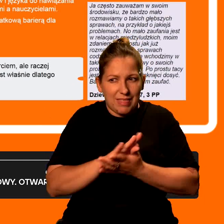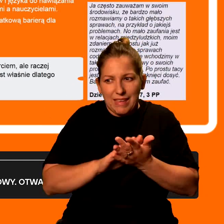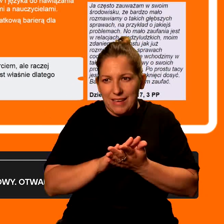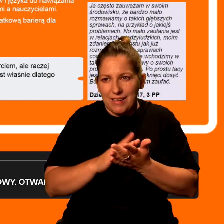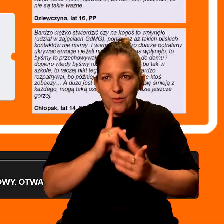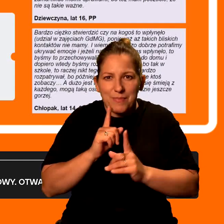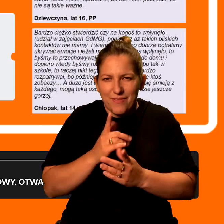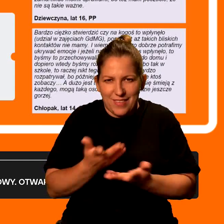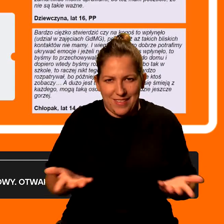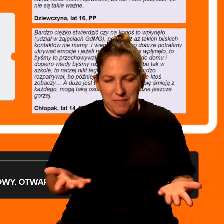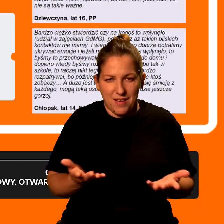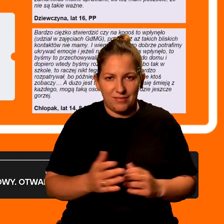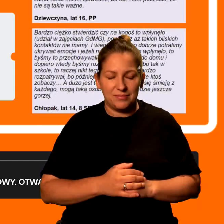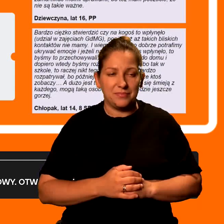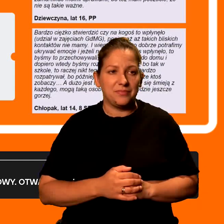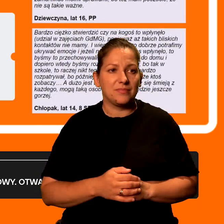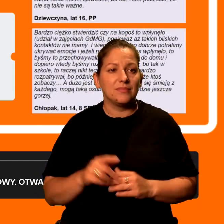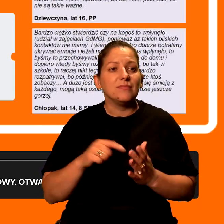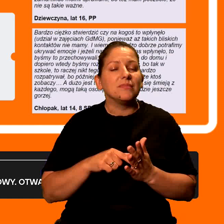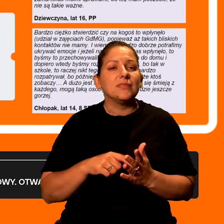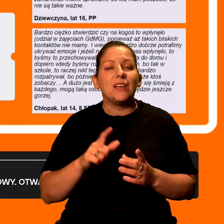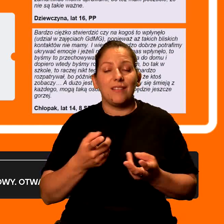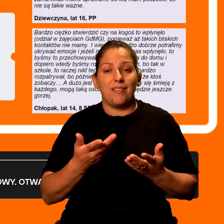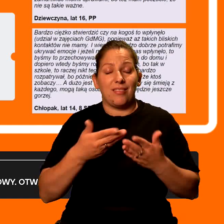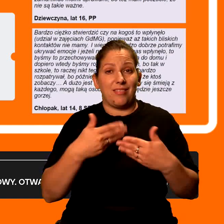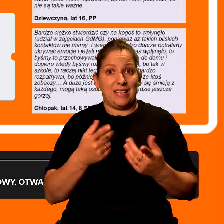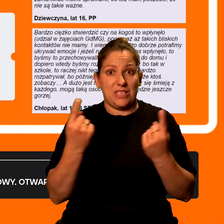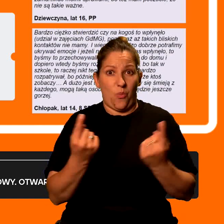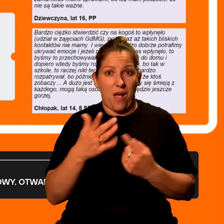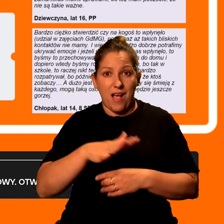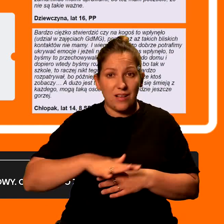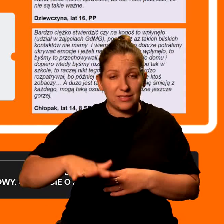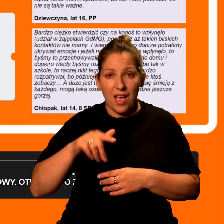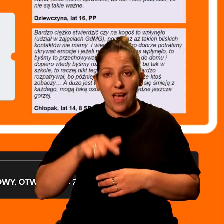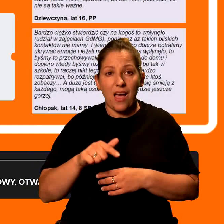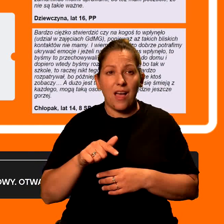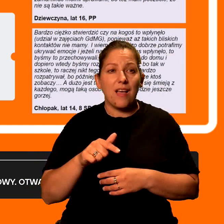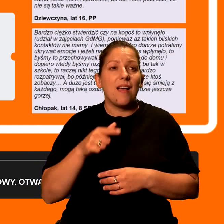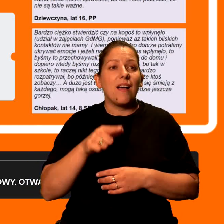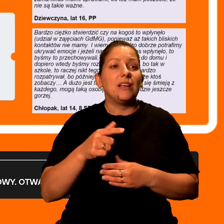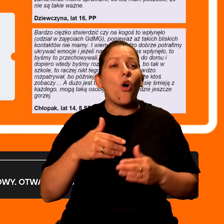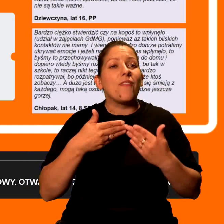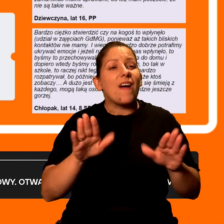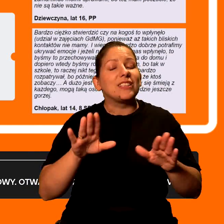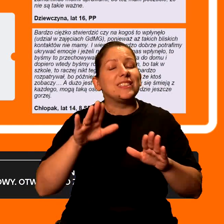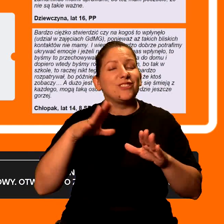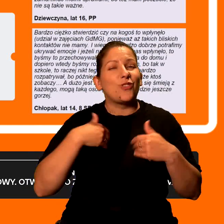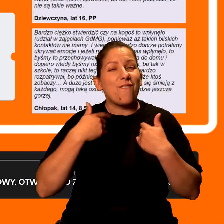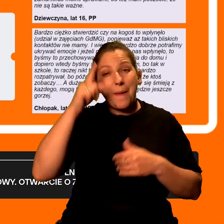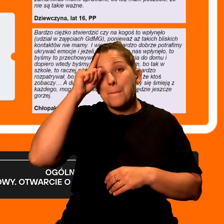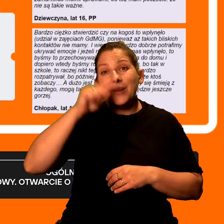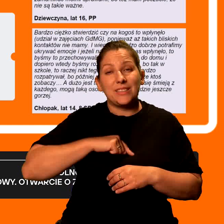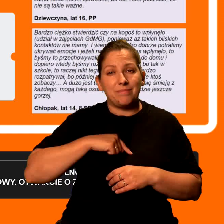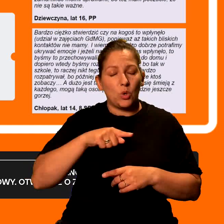nikim. I teraz to tworzy nam taką sytuację, że to zawołanie, otwarcie o zdrowiu psychicznym staje